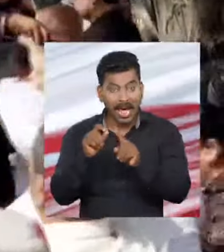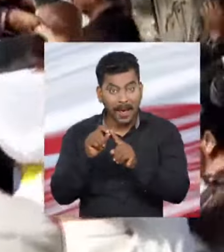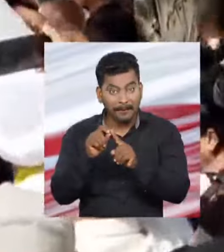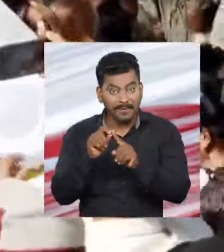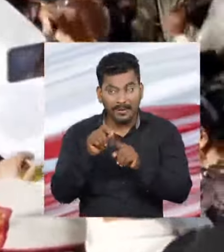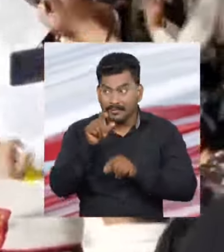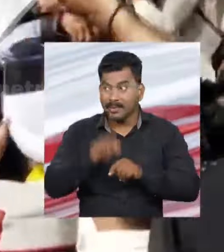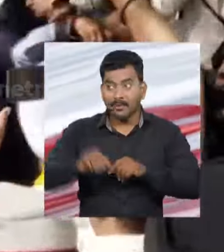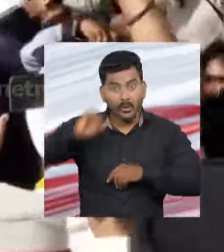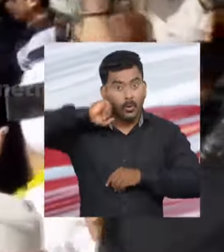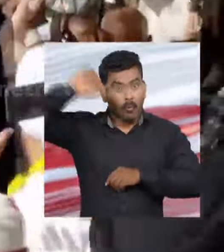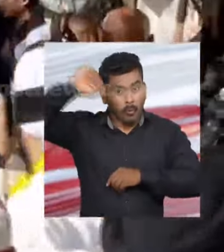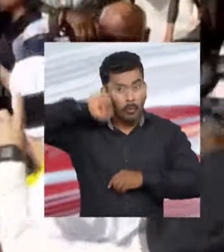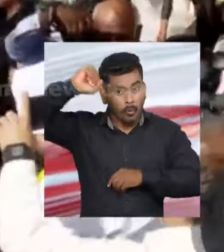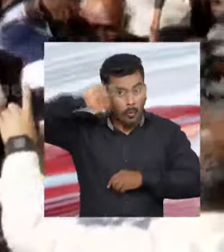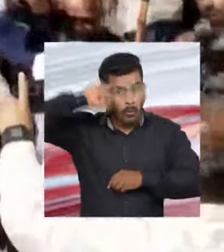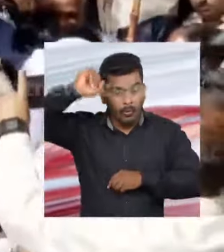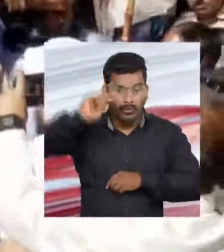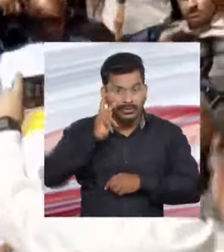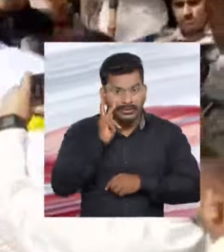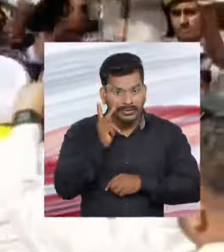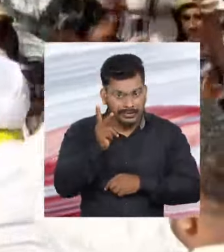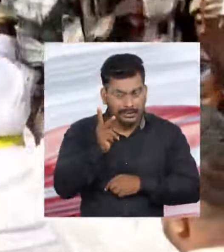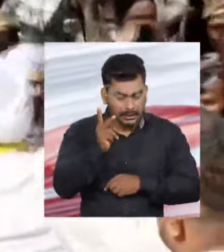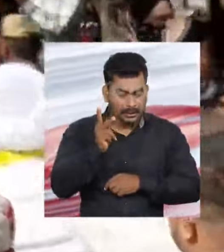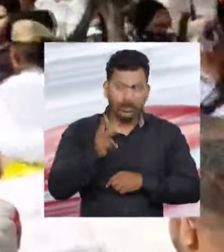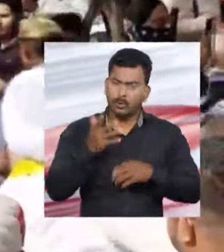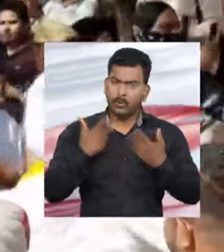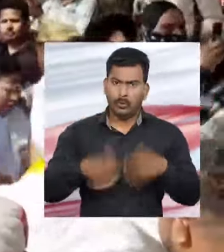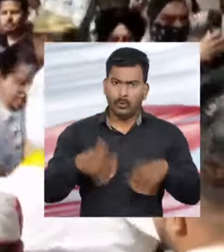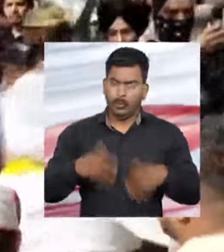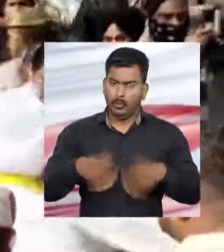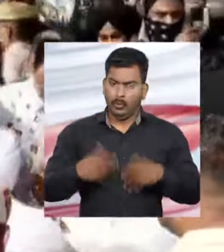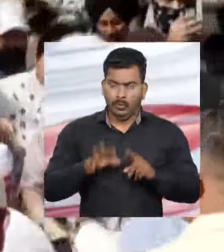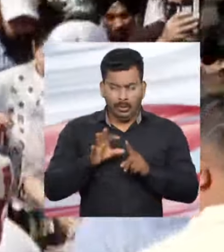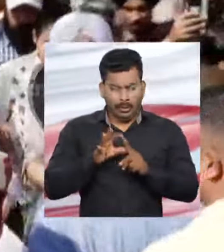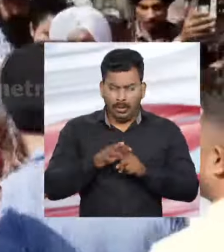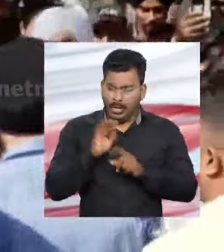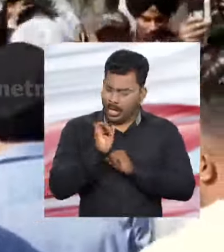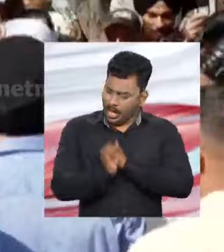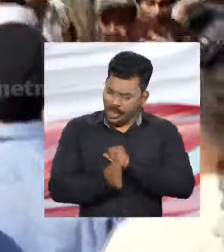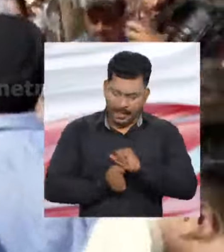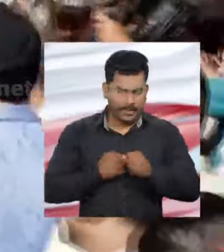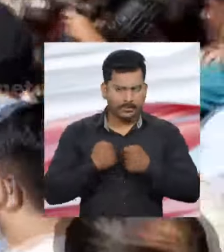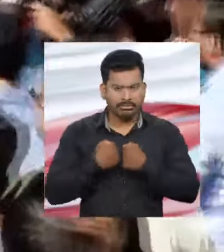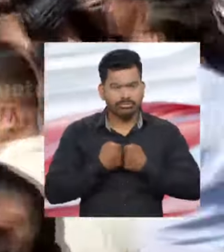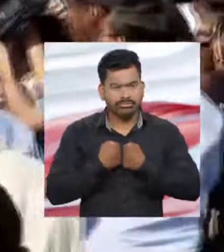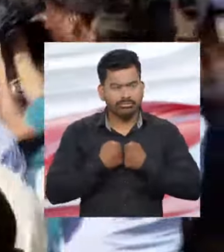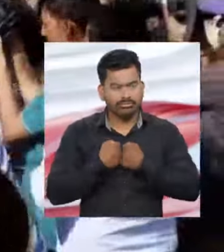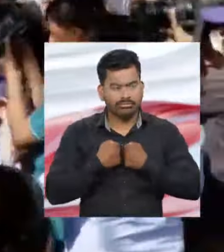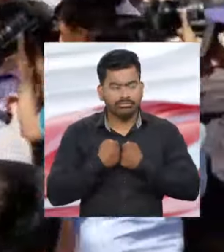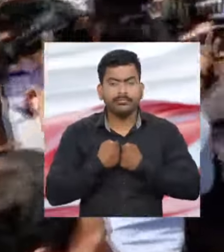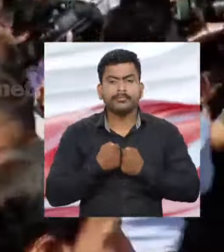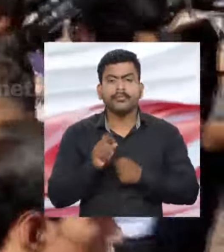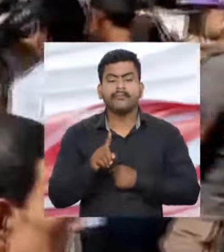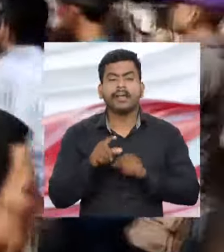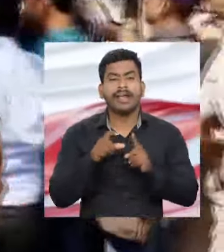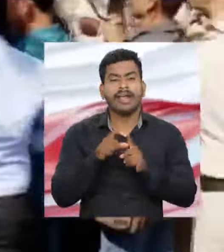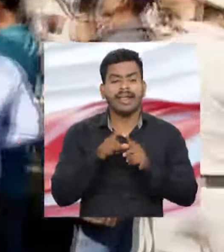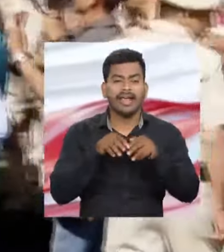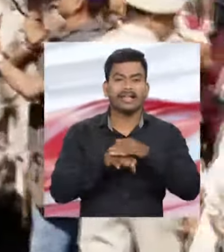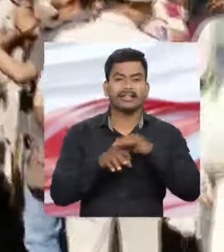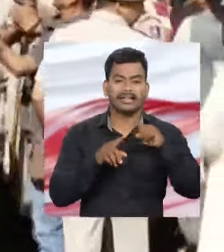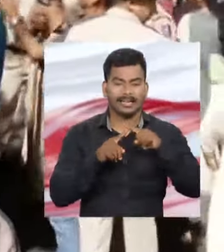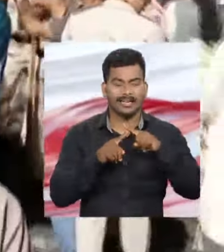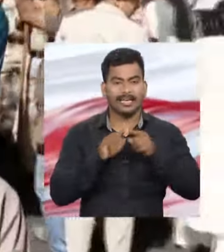പ്രവർത്തകർ പ്രതിഷേധിക്കുന്ന കാഴ്ച കാണാൻ കഴിയുന്നു. എന്തായാലും വളരെ നാടകീയമായ രംഗങ്ങളാണ് ഇപ്പോൾ തീഹാർ ജയിലിന് മുൻപിൽ, വളരെ സുരക്ഷയുള്ള ജയിലിന്